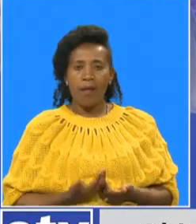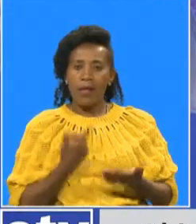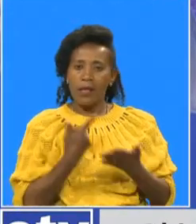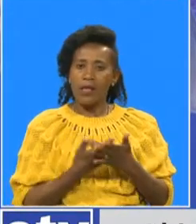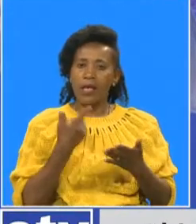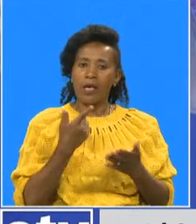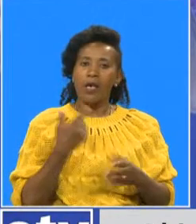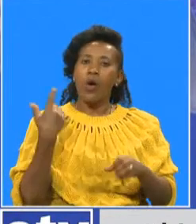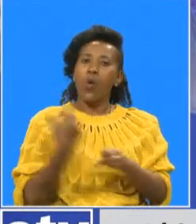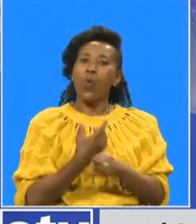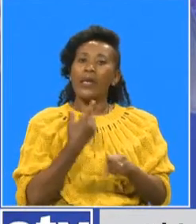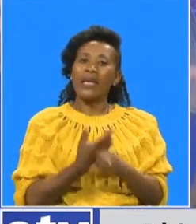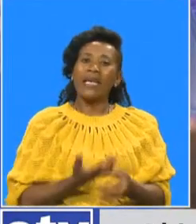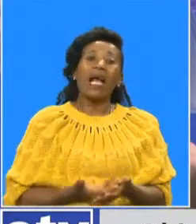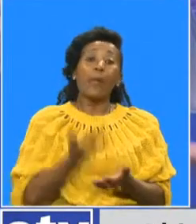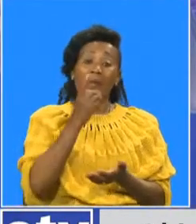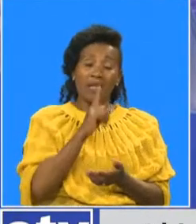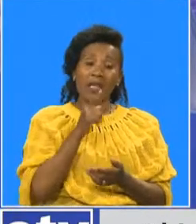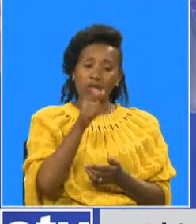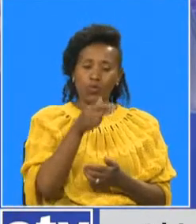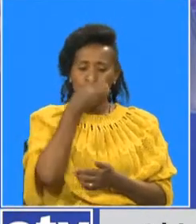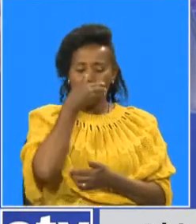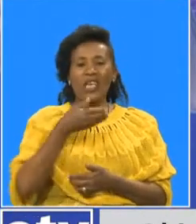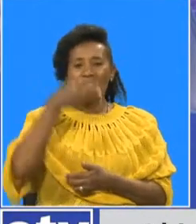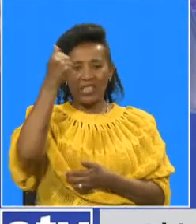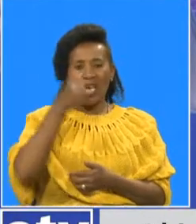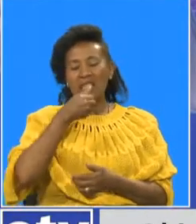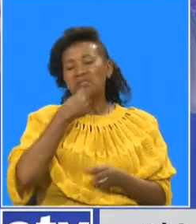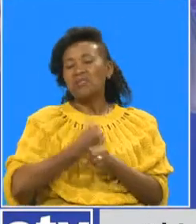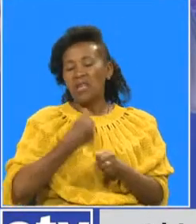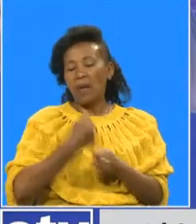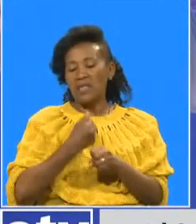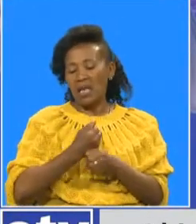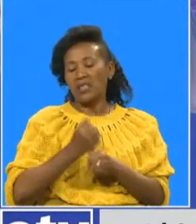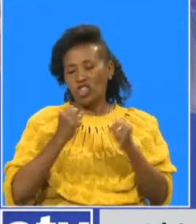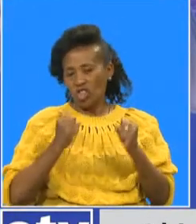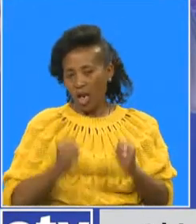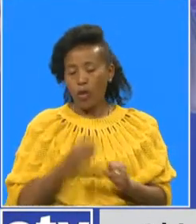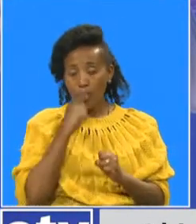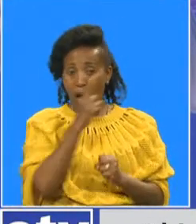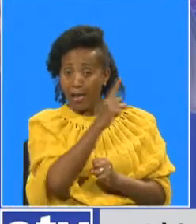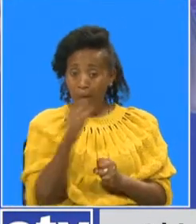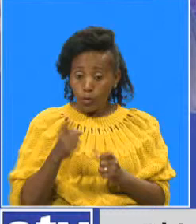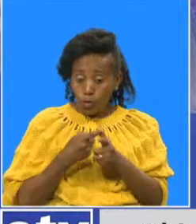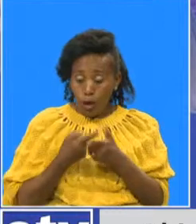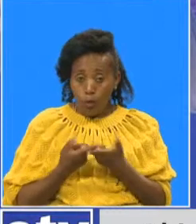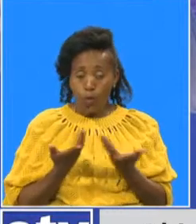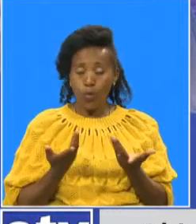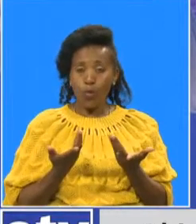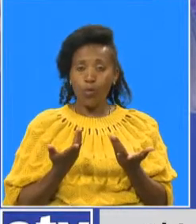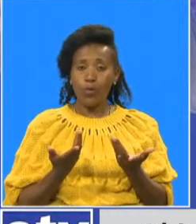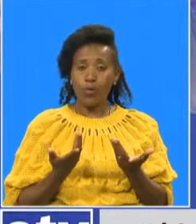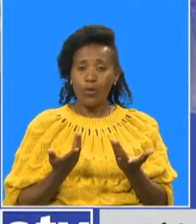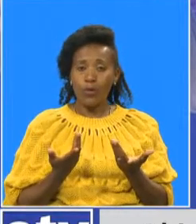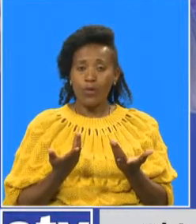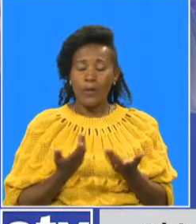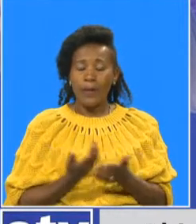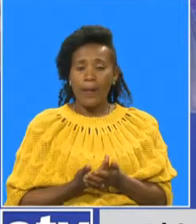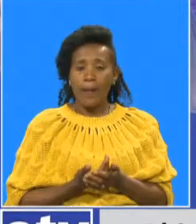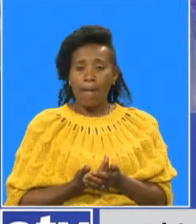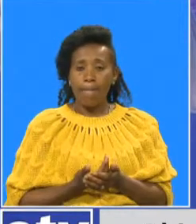የወርኪንግ ካፒታል እጥረት ያለው አለ፣ እሱ ካገኘ የተሻለ ስራ መስራት ይችላል የሚሉ አሉ። አንዳንዶቹ ደግሞ